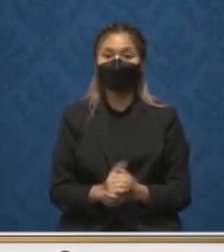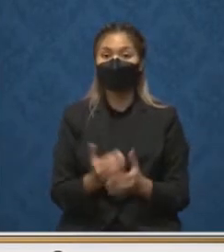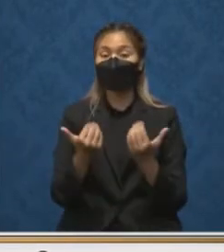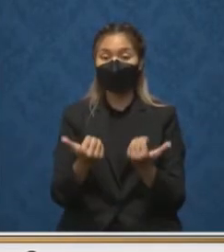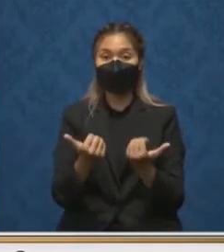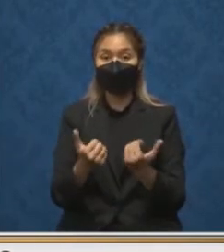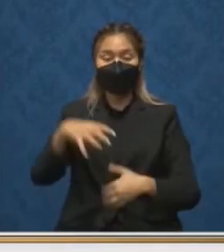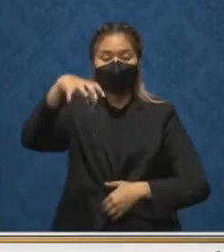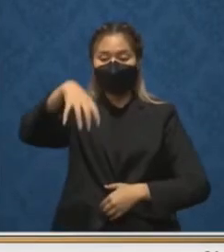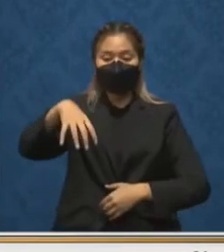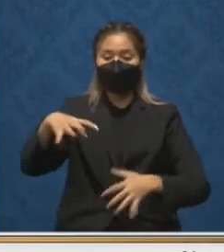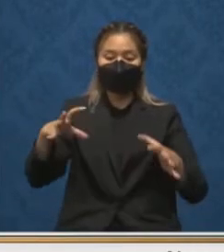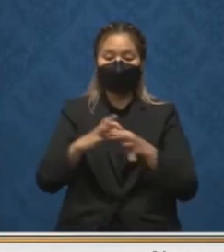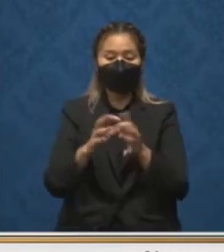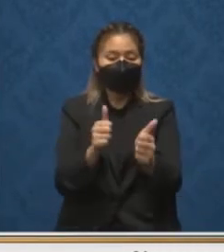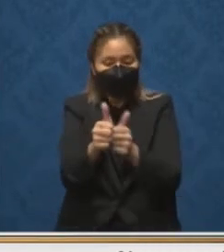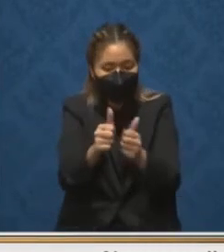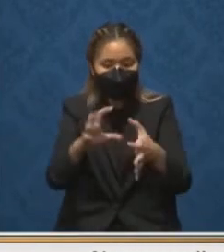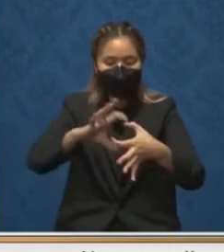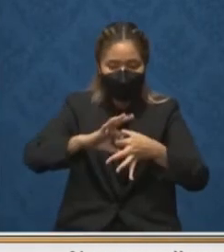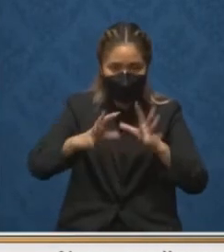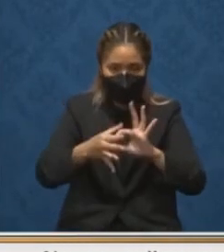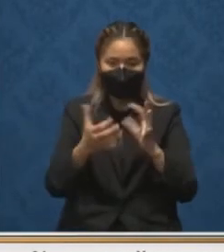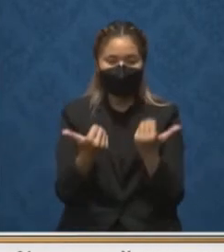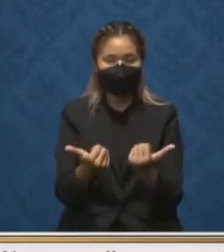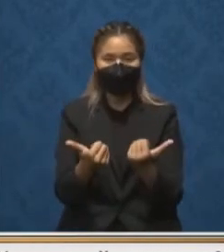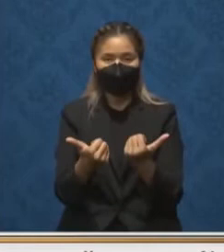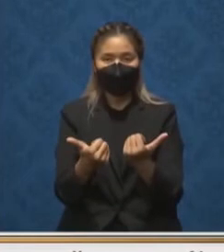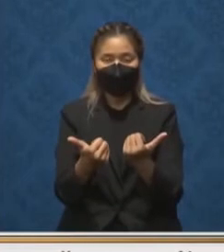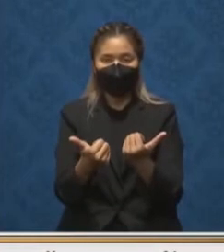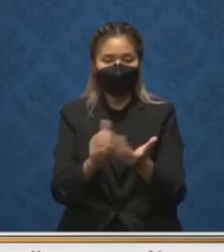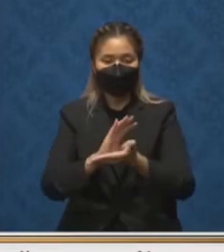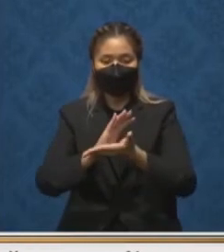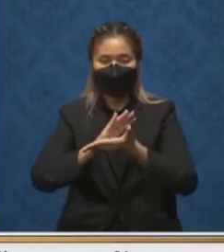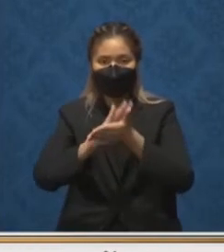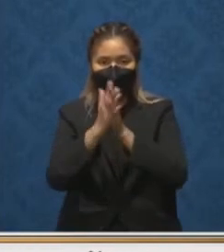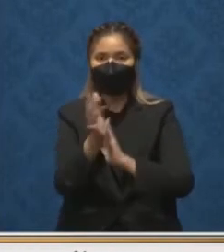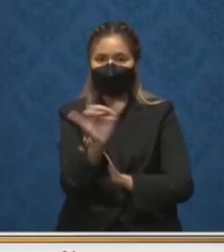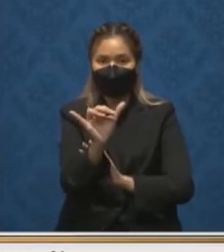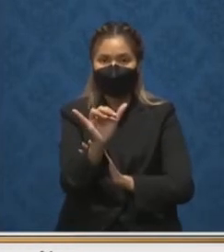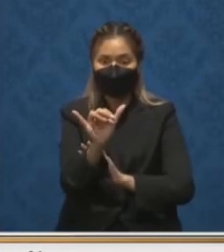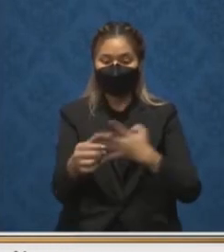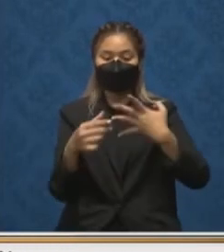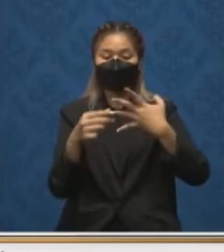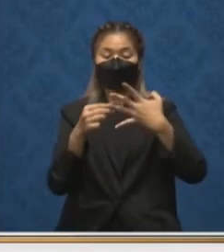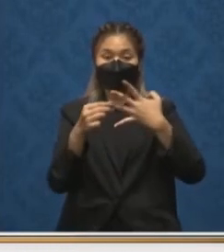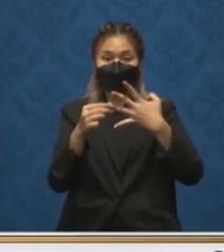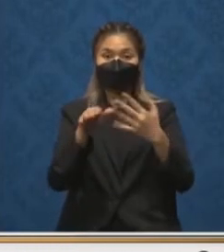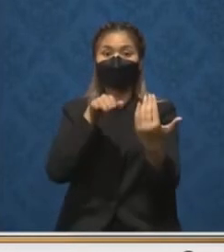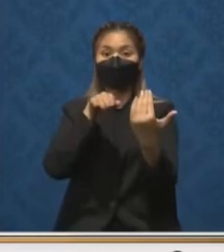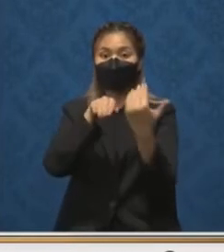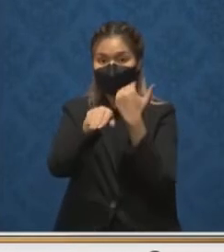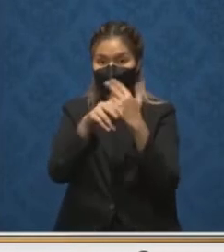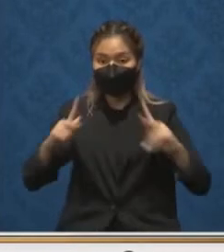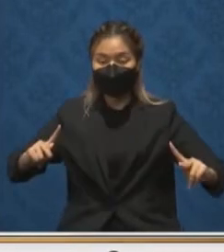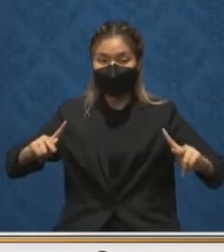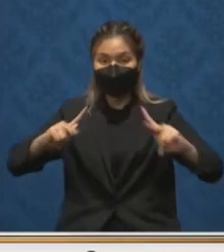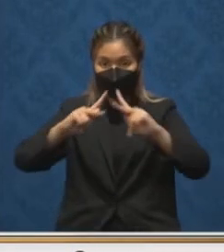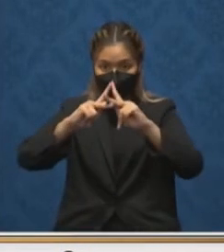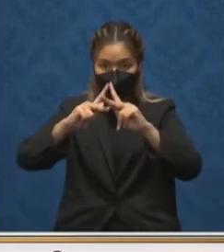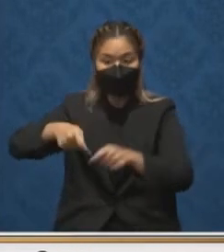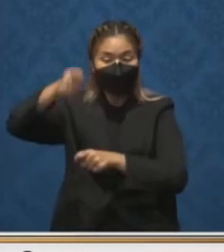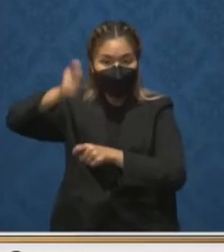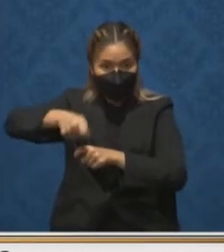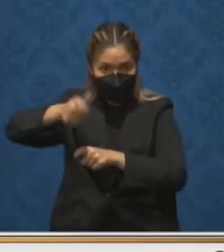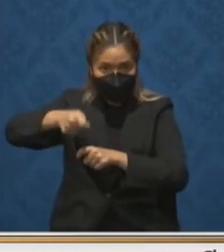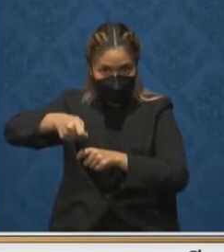เป็นเมืองแห่งกีฬาแต่ขาดแคลนสิ่งเหล่านี้2ขอให้กระทรวงคมนาคมตอกเสาเข็มสร้างสนามบินพัทลุงซึ่งศึกษ